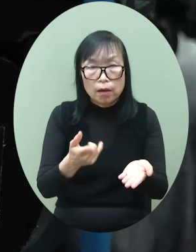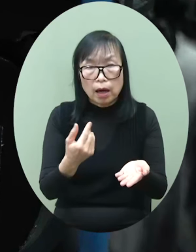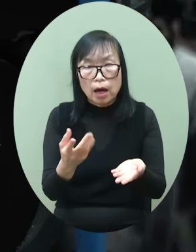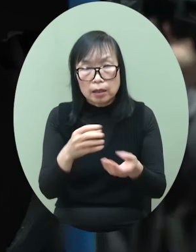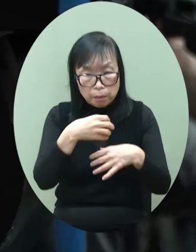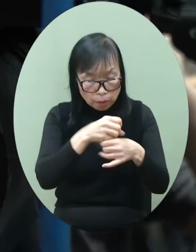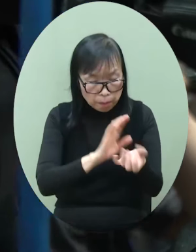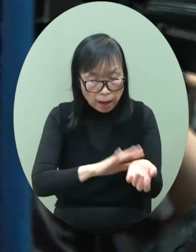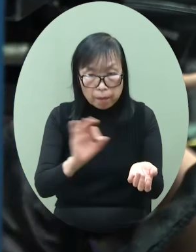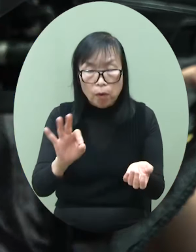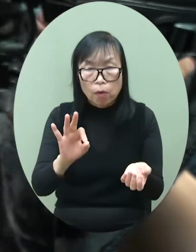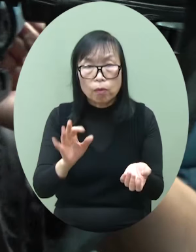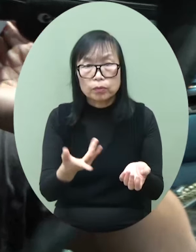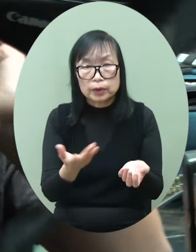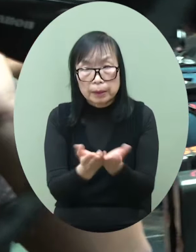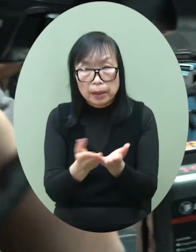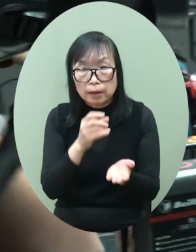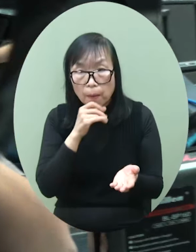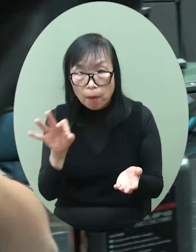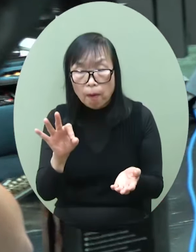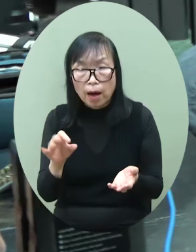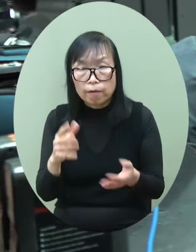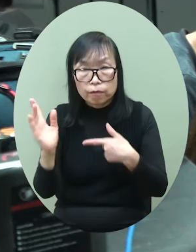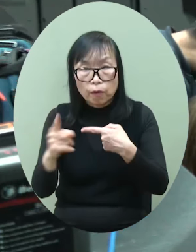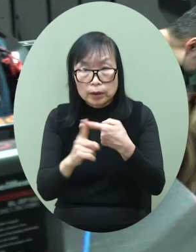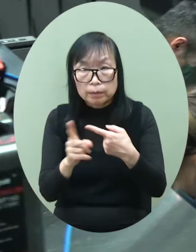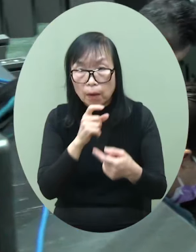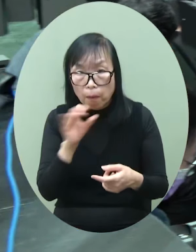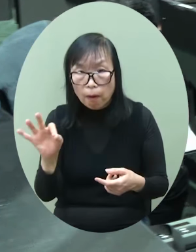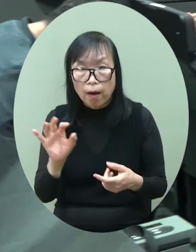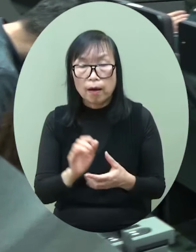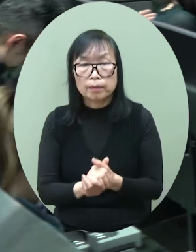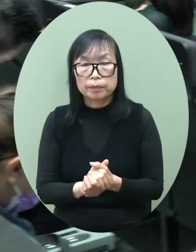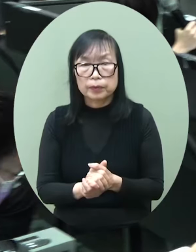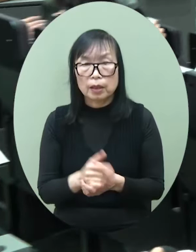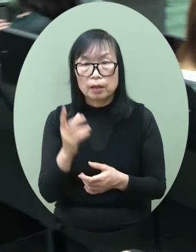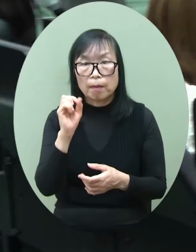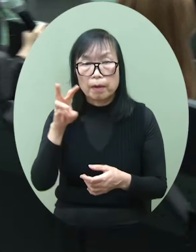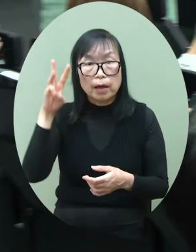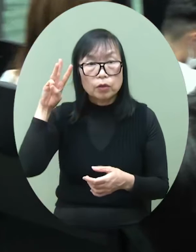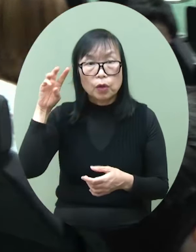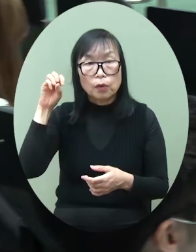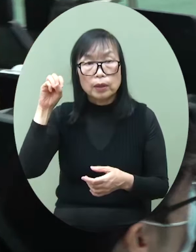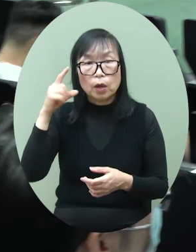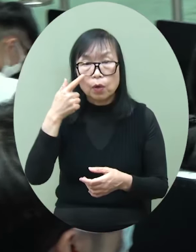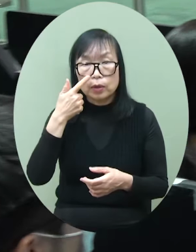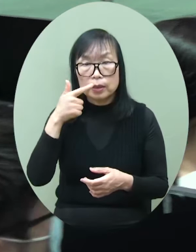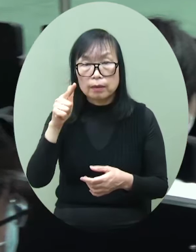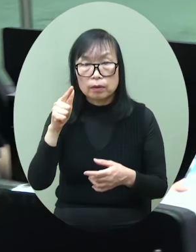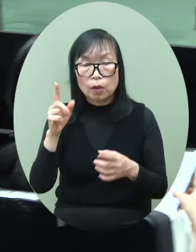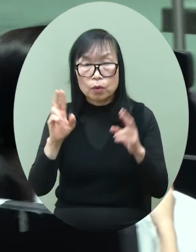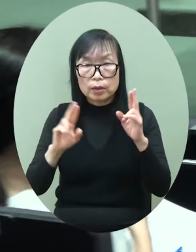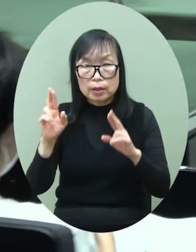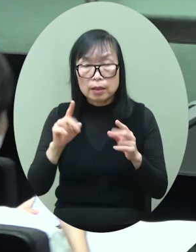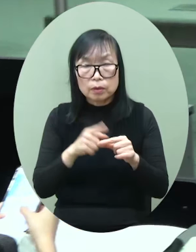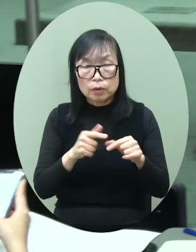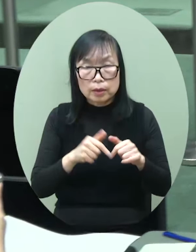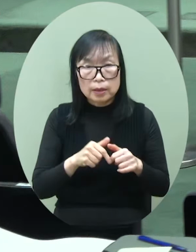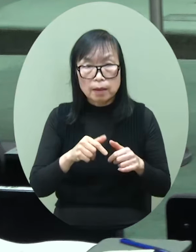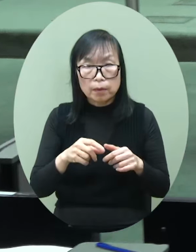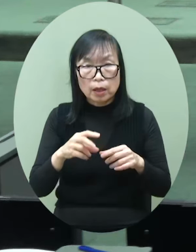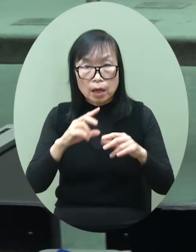會不會有風險第二個問題想跟進回之前張君澳的新都城中心總共檢測了多少